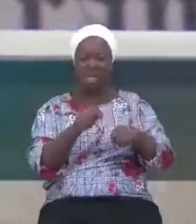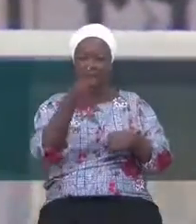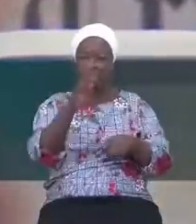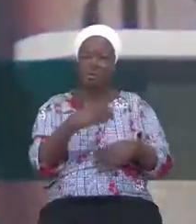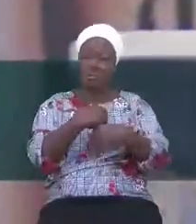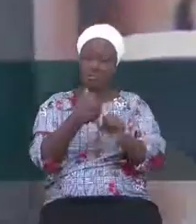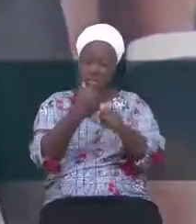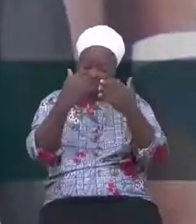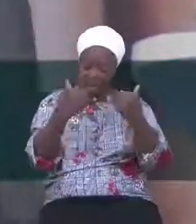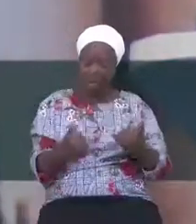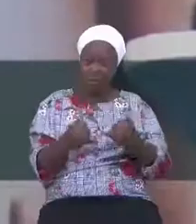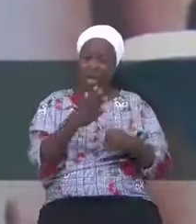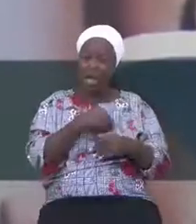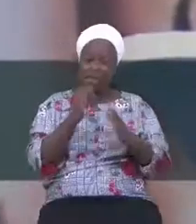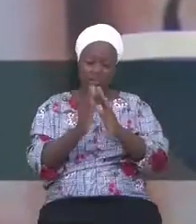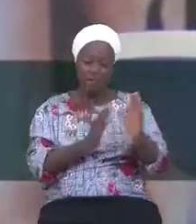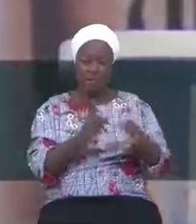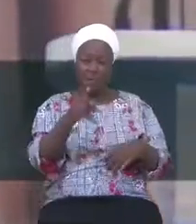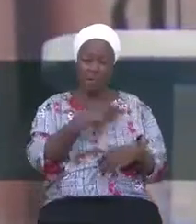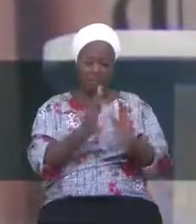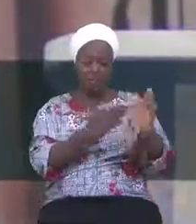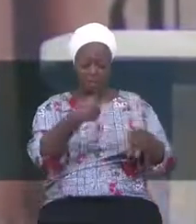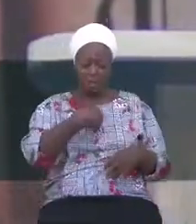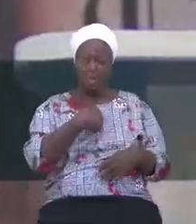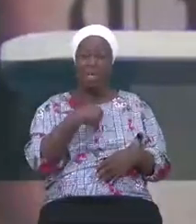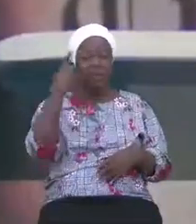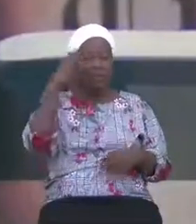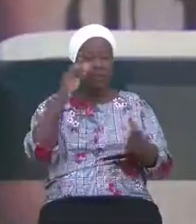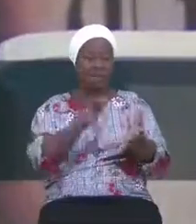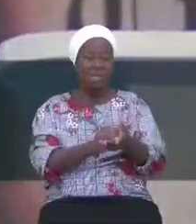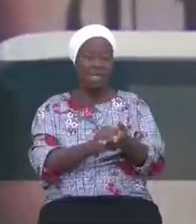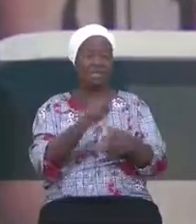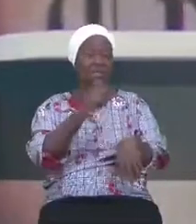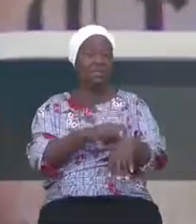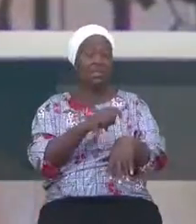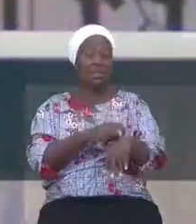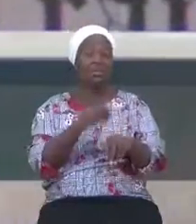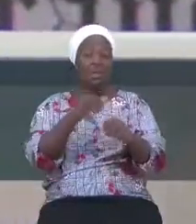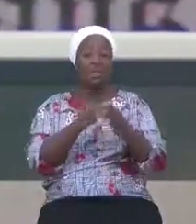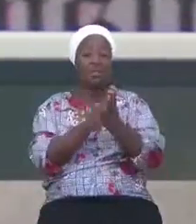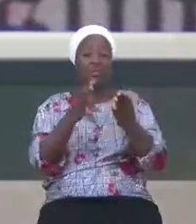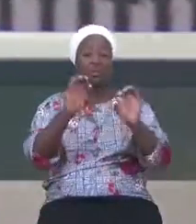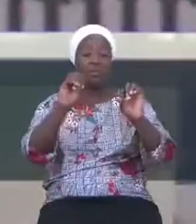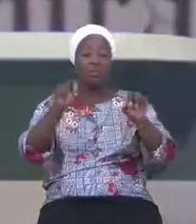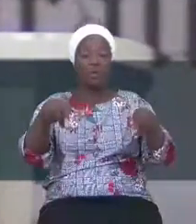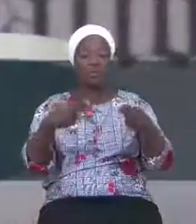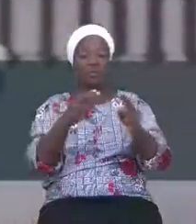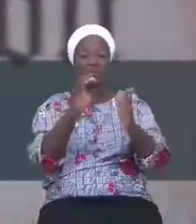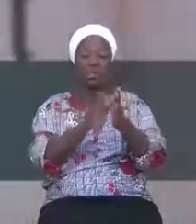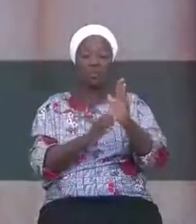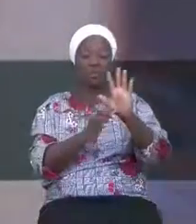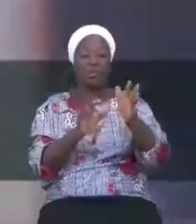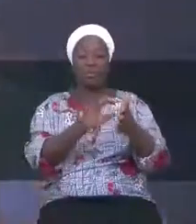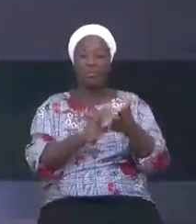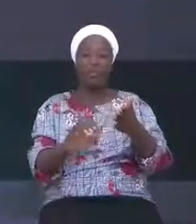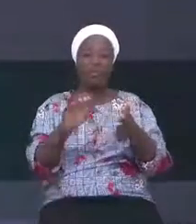Dieu peut-il accomplir, opérer pour te préparer et me préparer pour ce moment? Éphésiens chapitre 5,